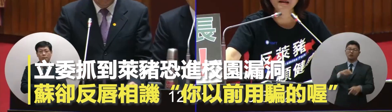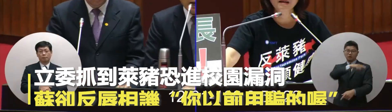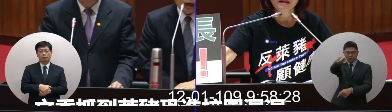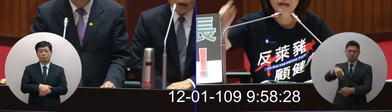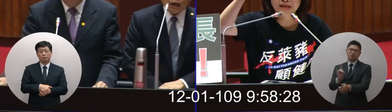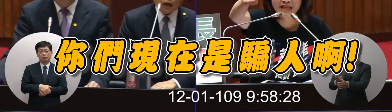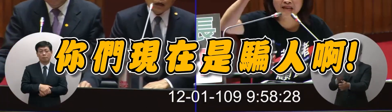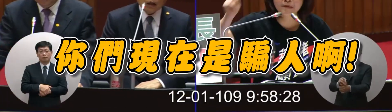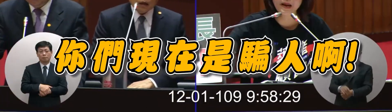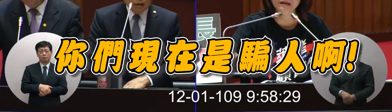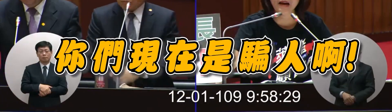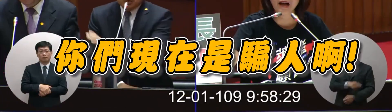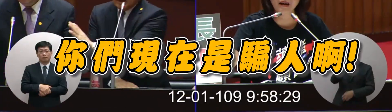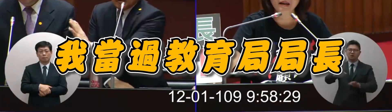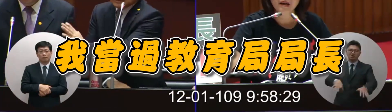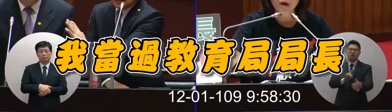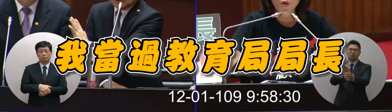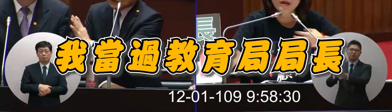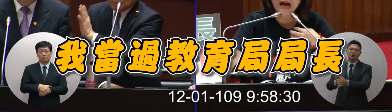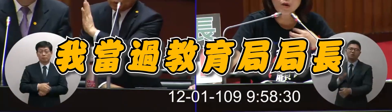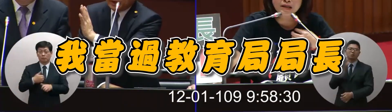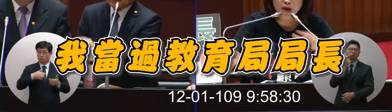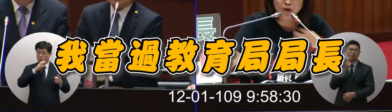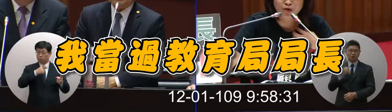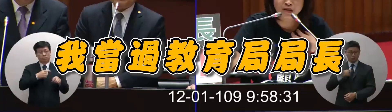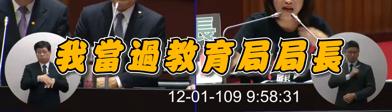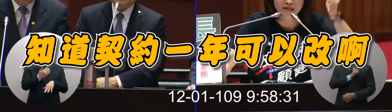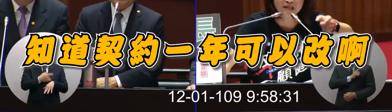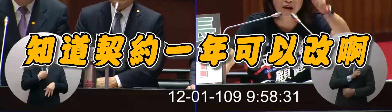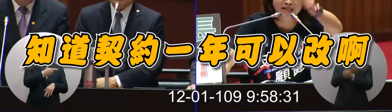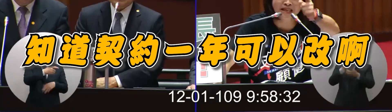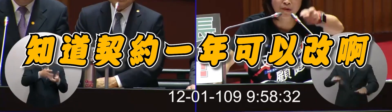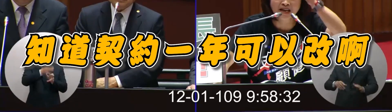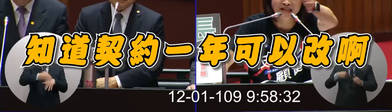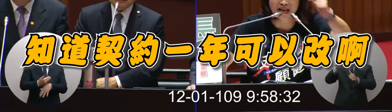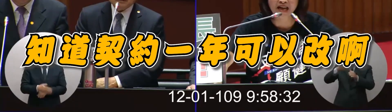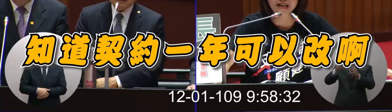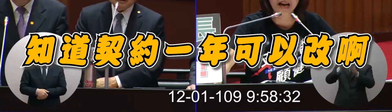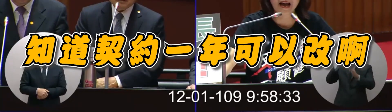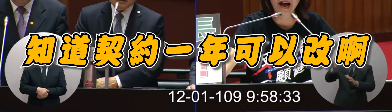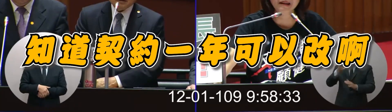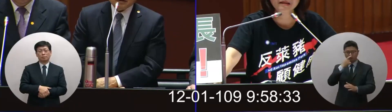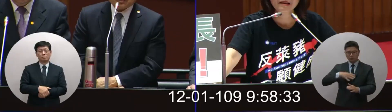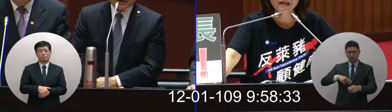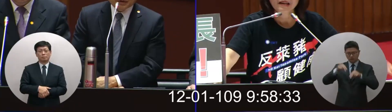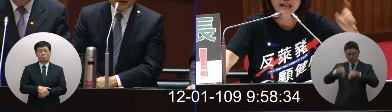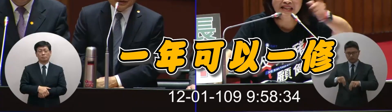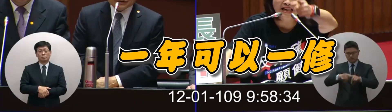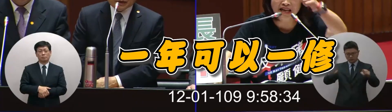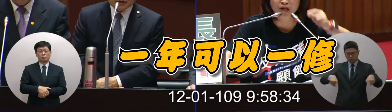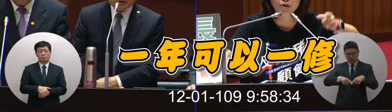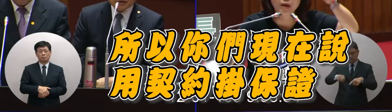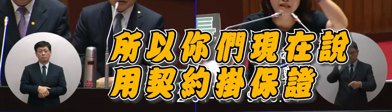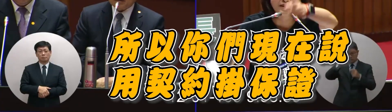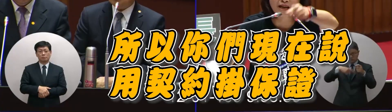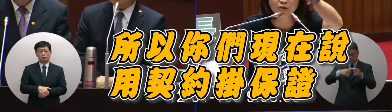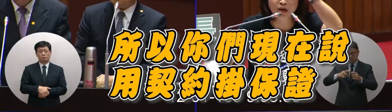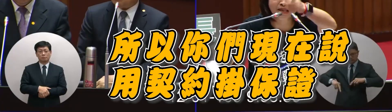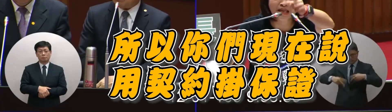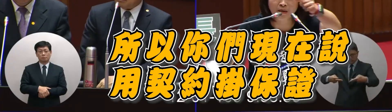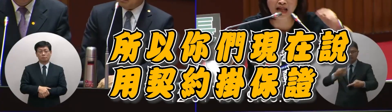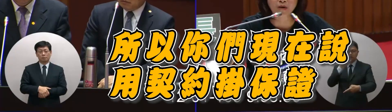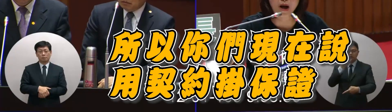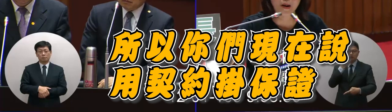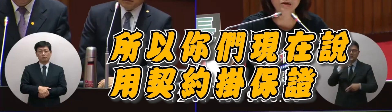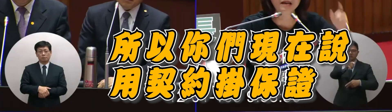呐、啊！啊，你们现在是骗人呐、啊！ 对，我们这个局长， 我当过教育局局长，知道契约一年可以改啊。 所以你们 一年可以修，所以你们现在说